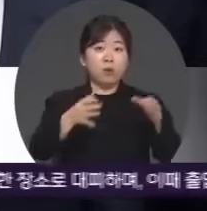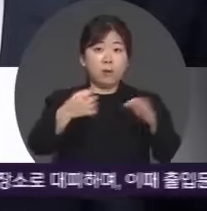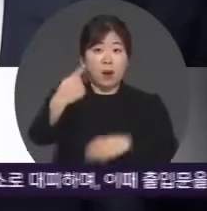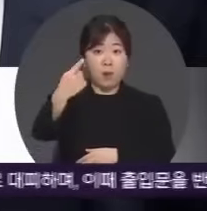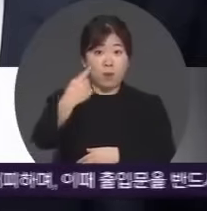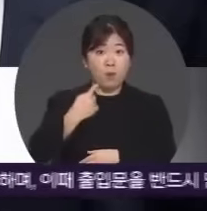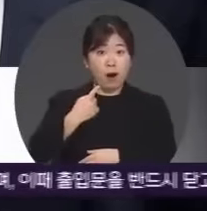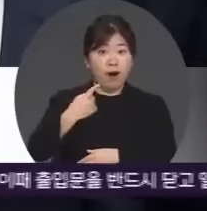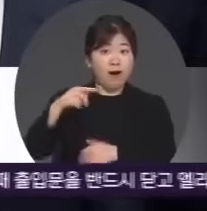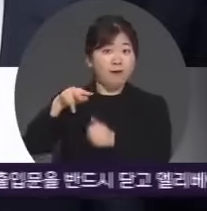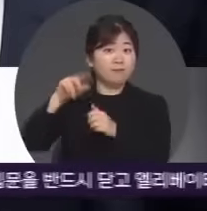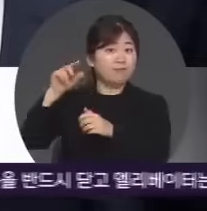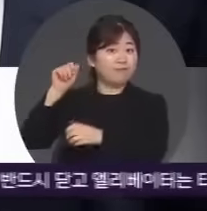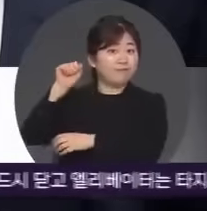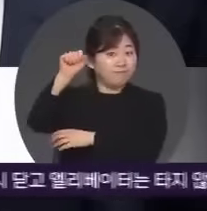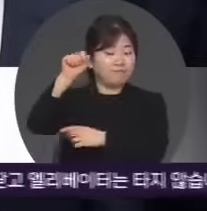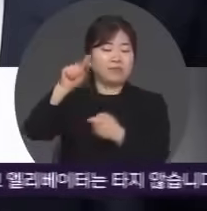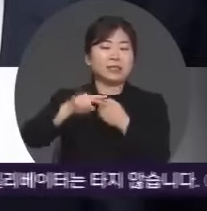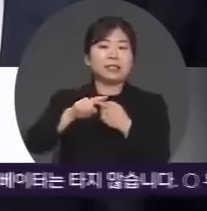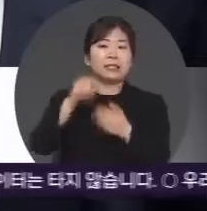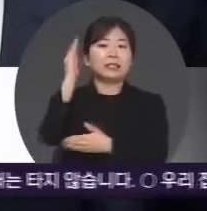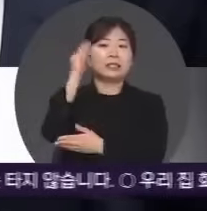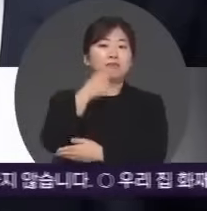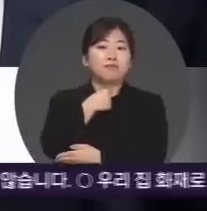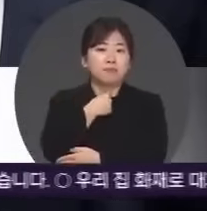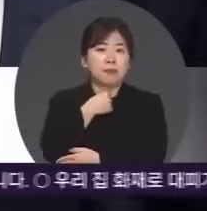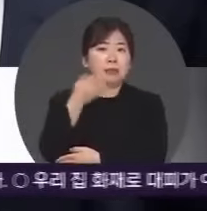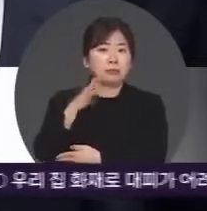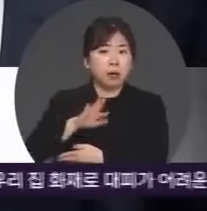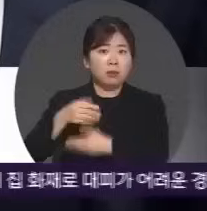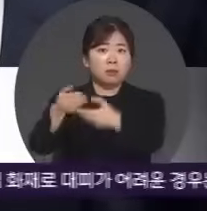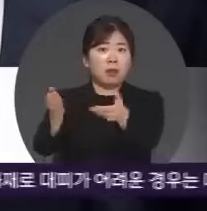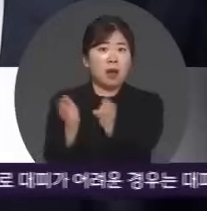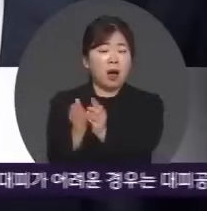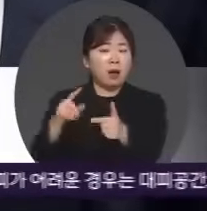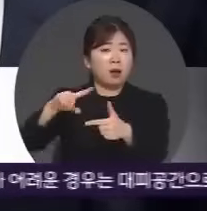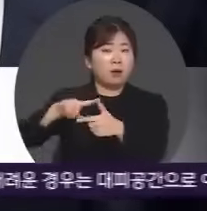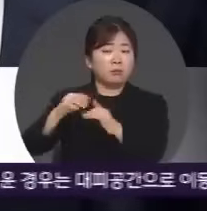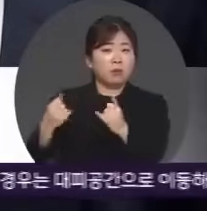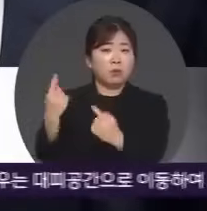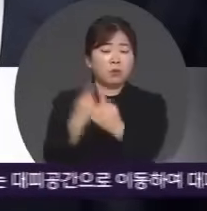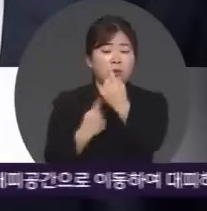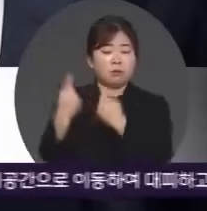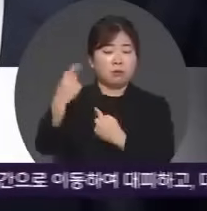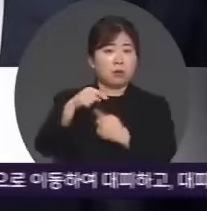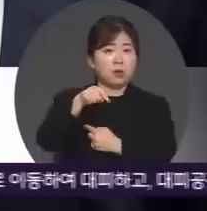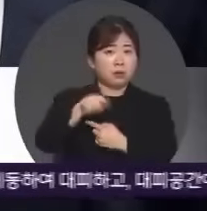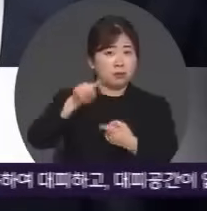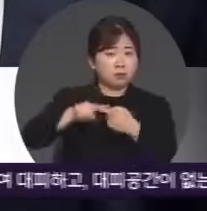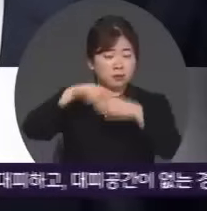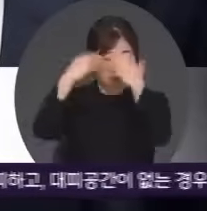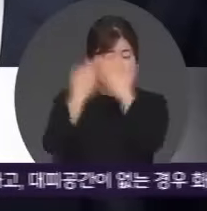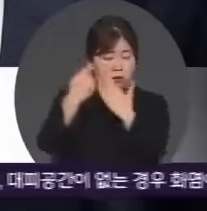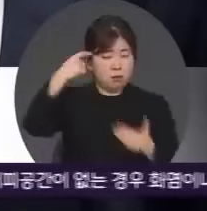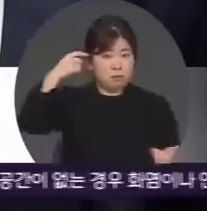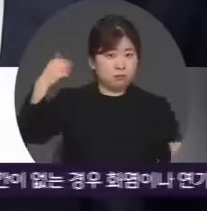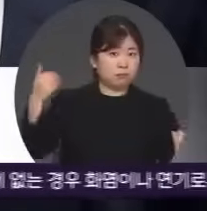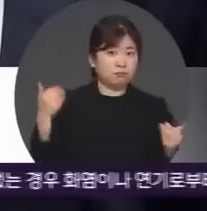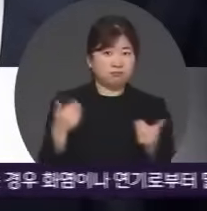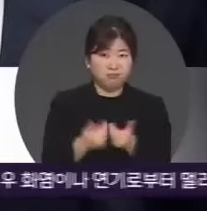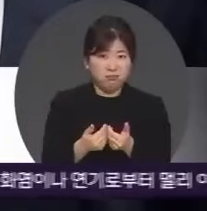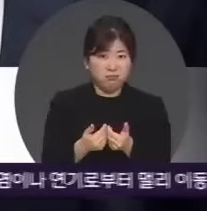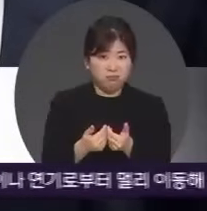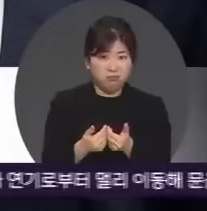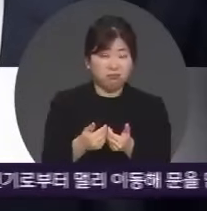밝힐 예정이었지만 당원들의 반발로 발길을 돌려야 했습니다. 김해을 지역의 도의원과 시의원, 국회의원 선거